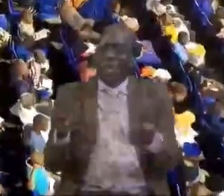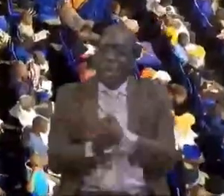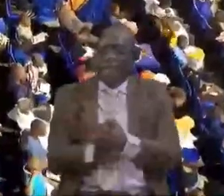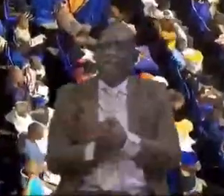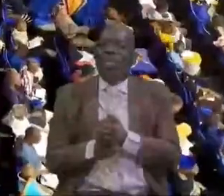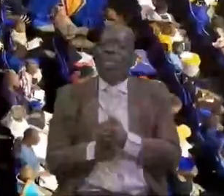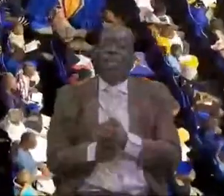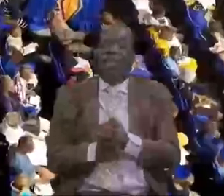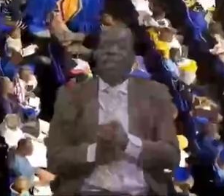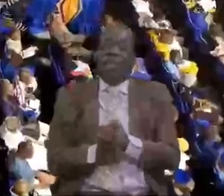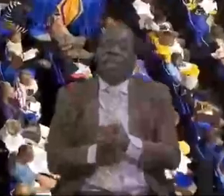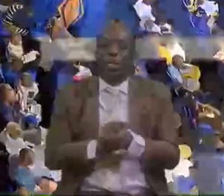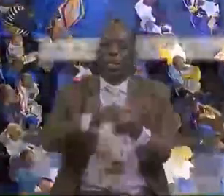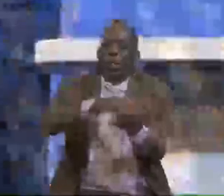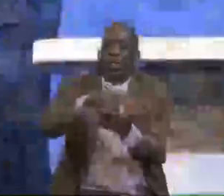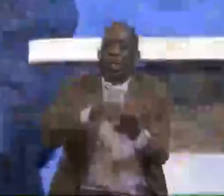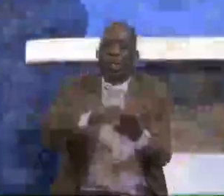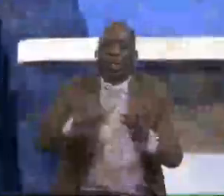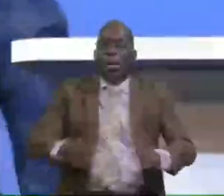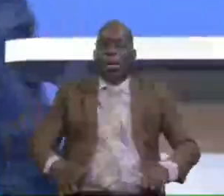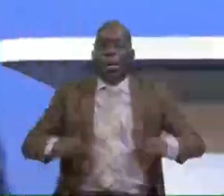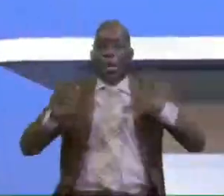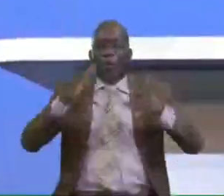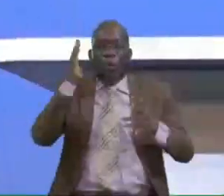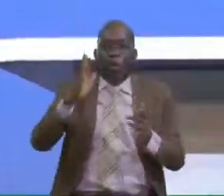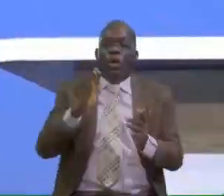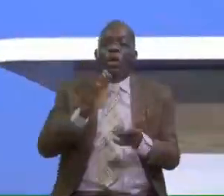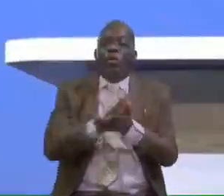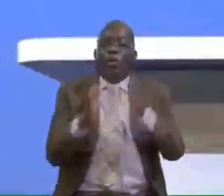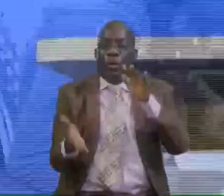Cette vie importante sera puissante, forte.